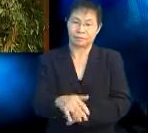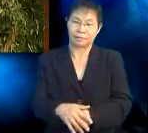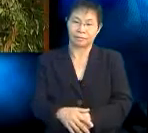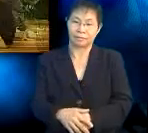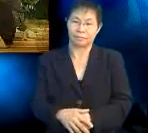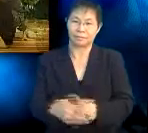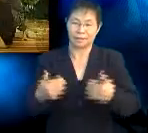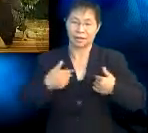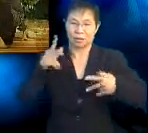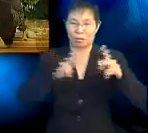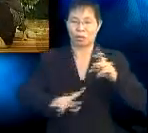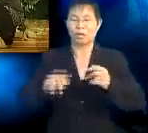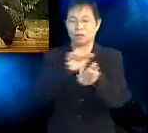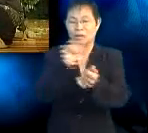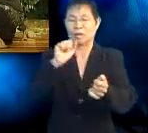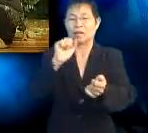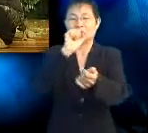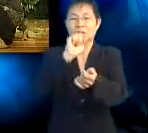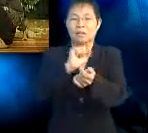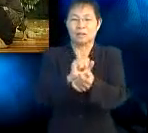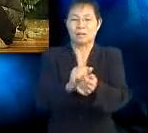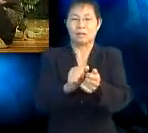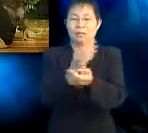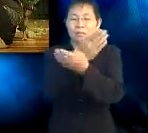ada orang yang telah melepaskan tawanan kita. Ya.